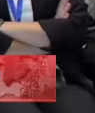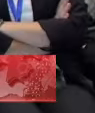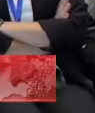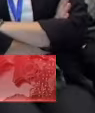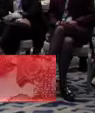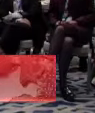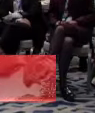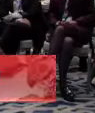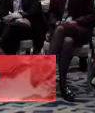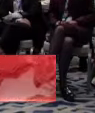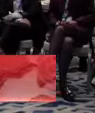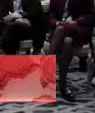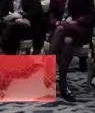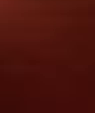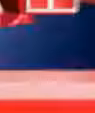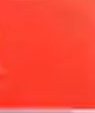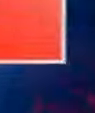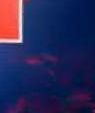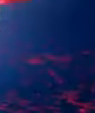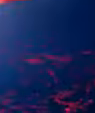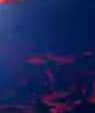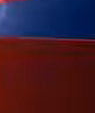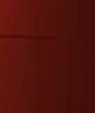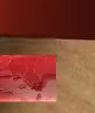қосып, өзекті мәселелерді талқылады.